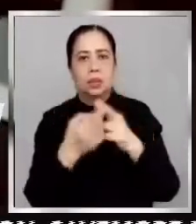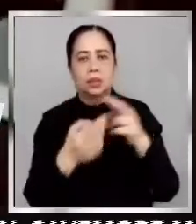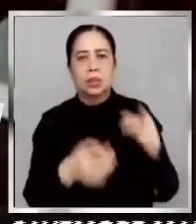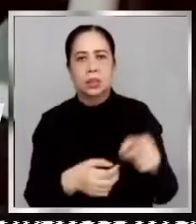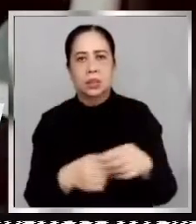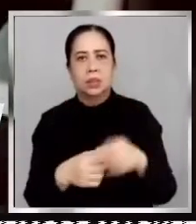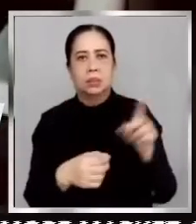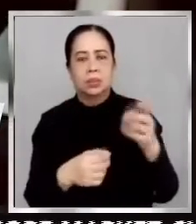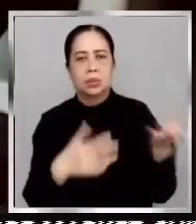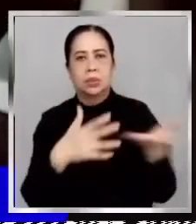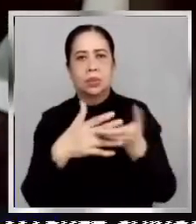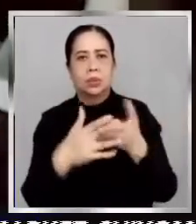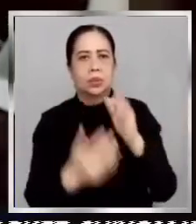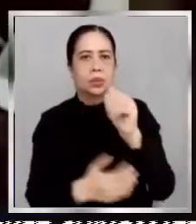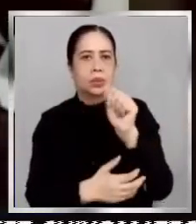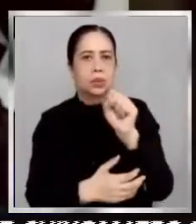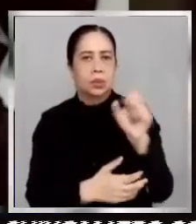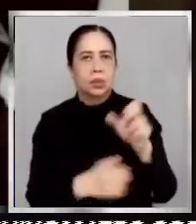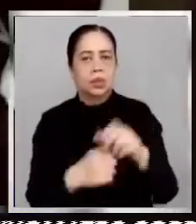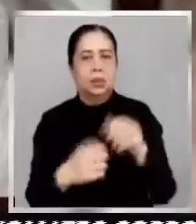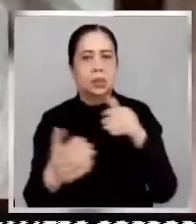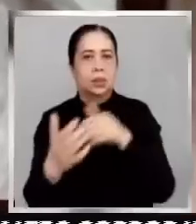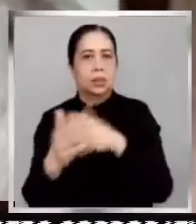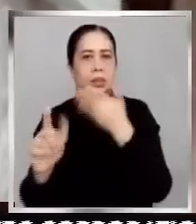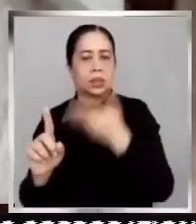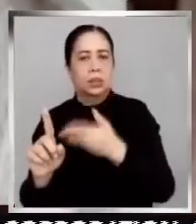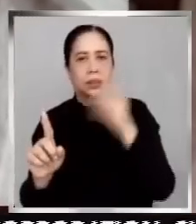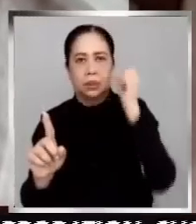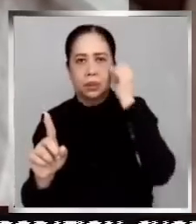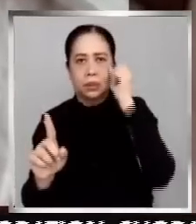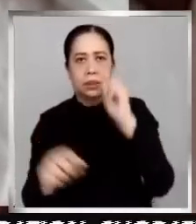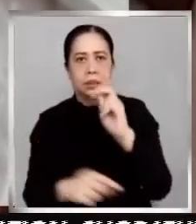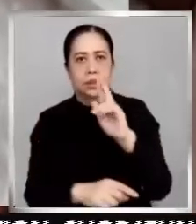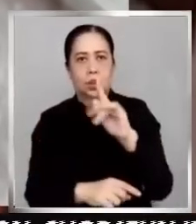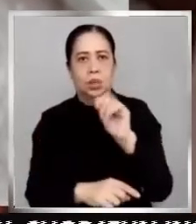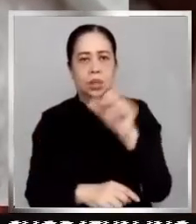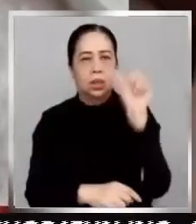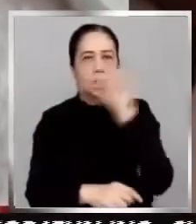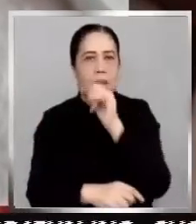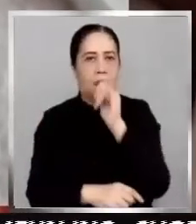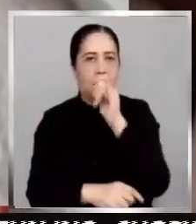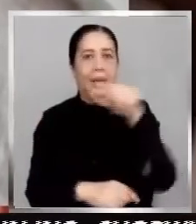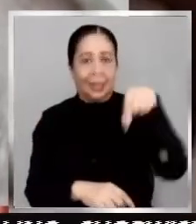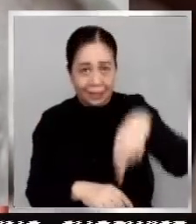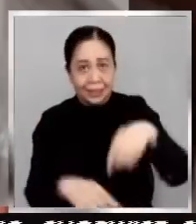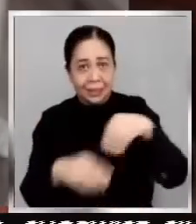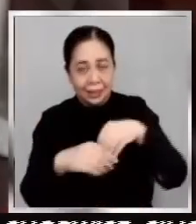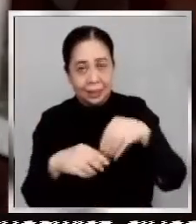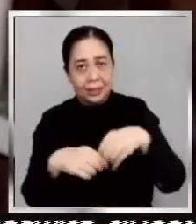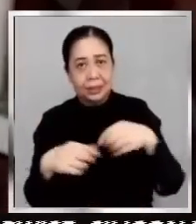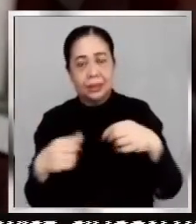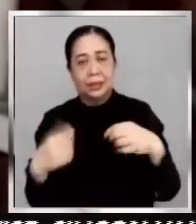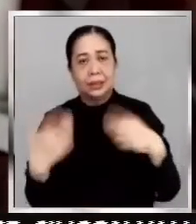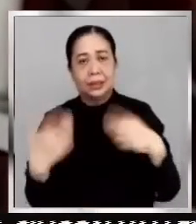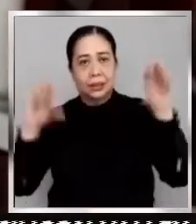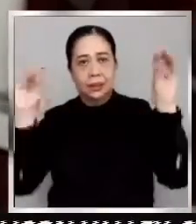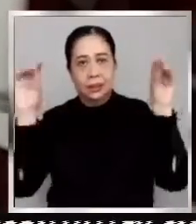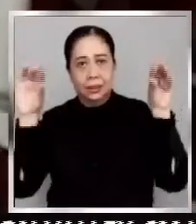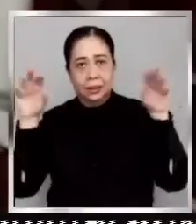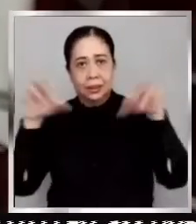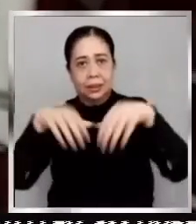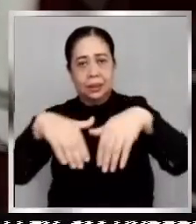pagsasampa ng reklamo laban kay sanorias nag-inom doon mismo sa lamay itong suspect kasi nga